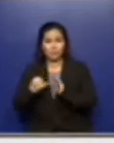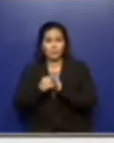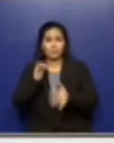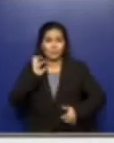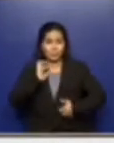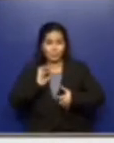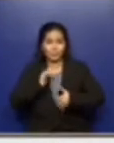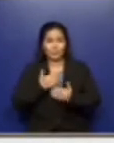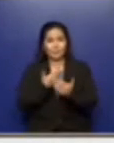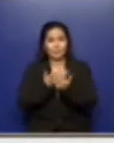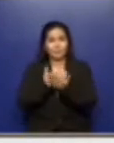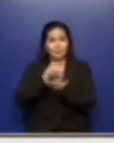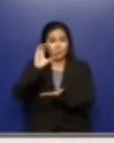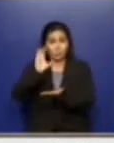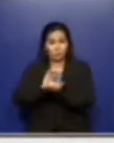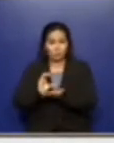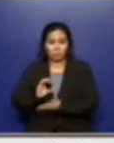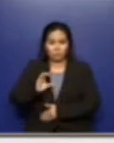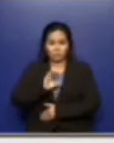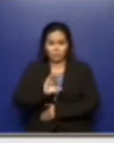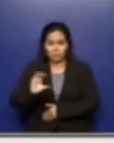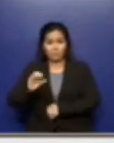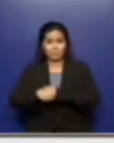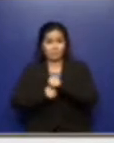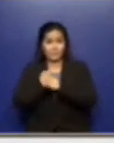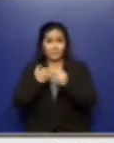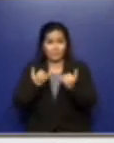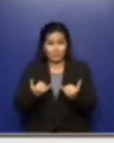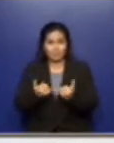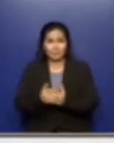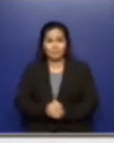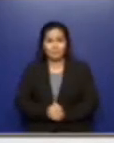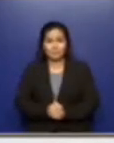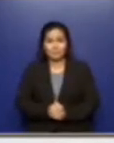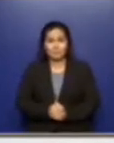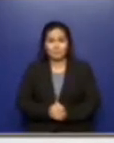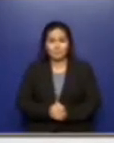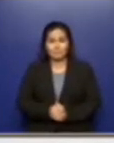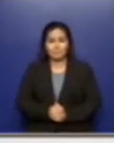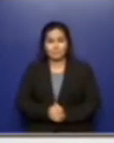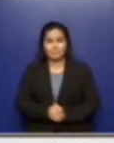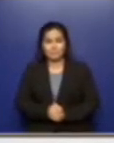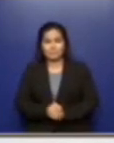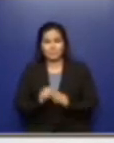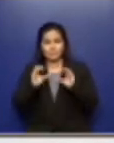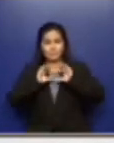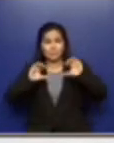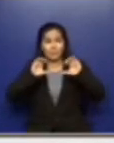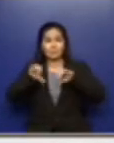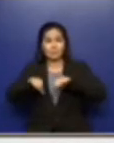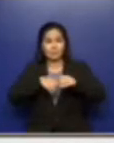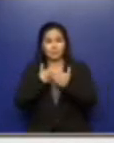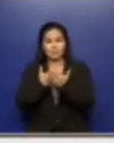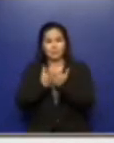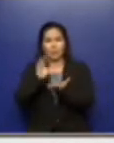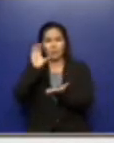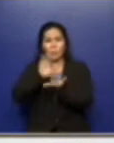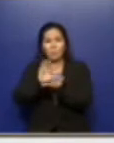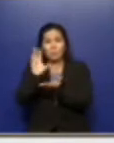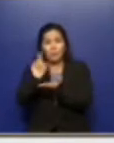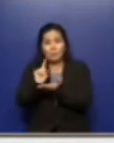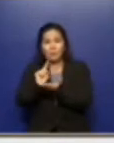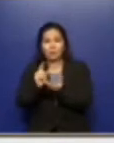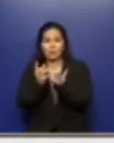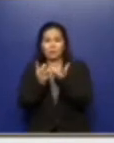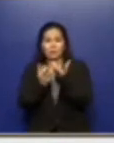จัดสรรงบประมาณรายจ่ายประจำปีนี้ต้องกราบเรียนว่ารัฐบาลจัดงบประมาณไม่สมดุล